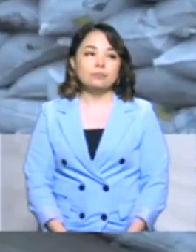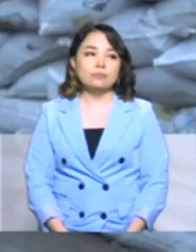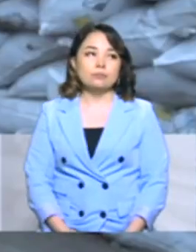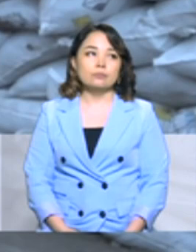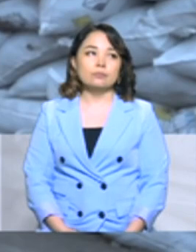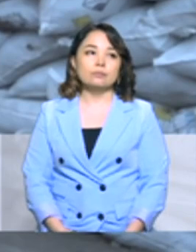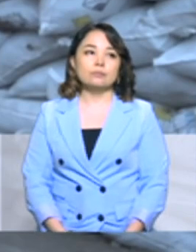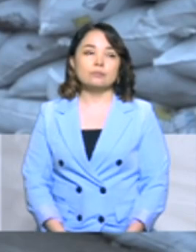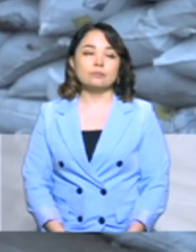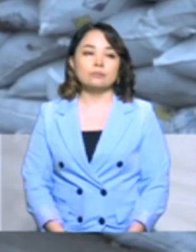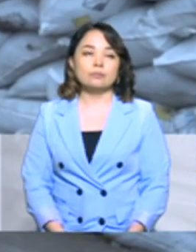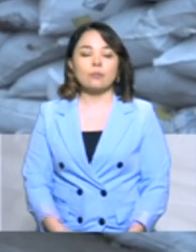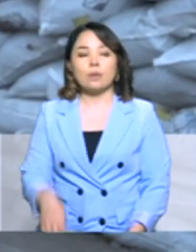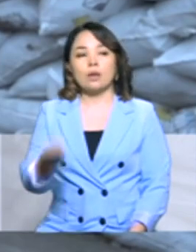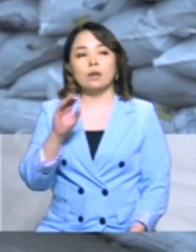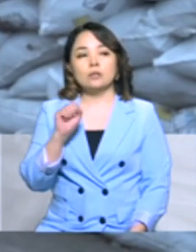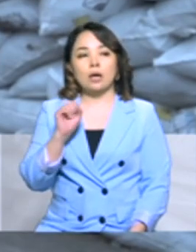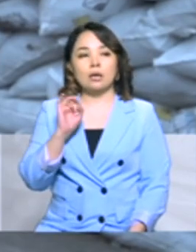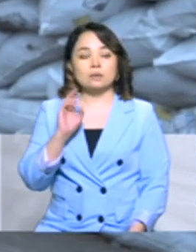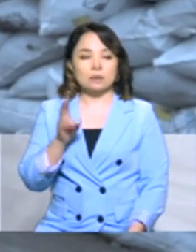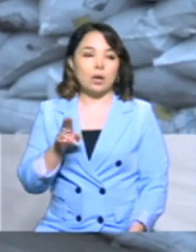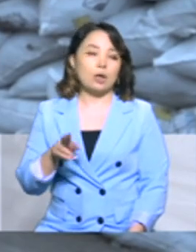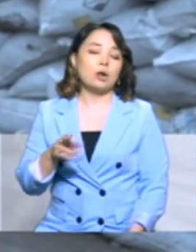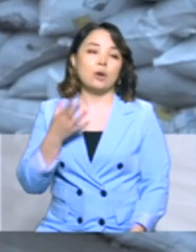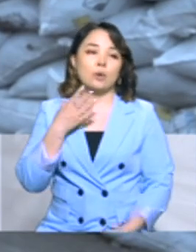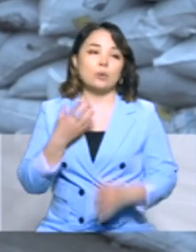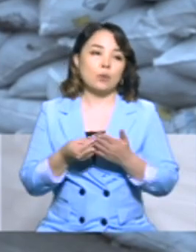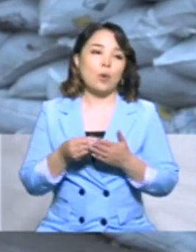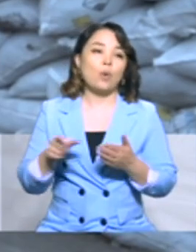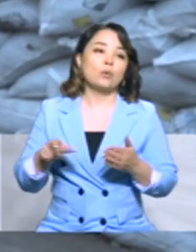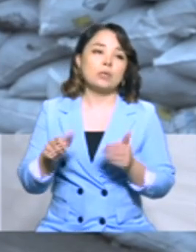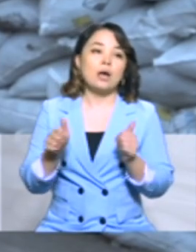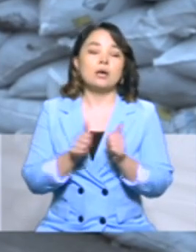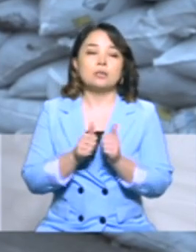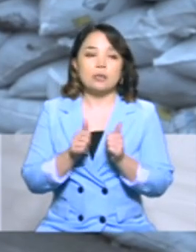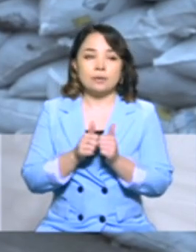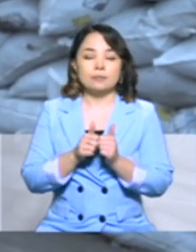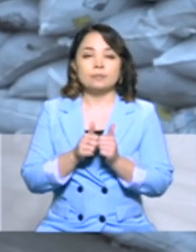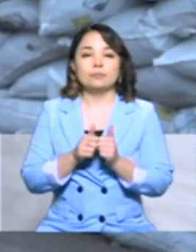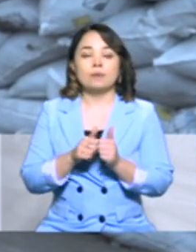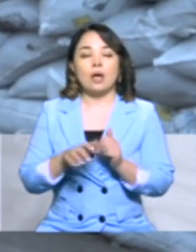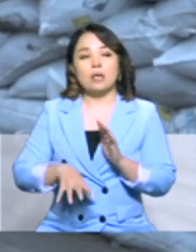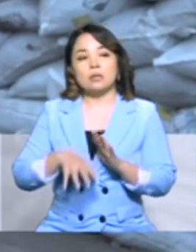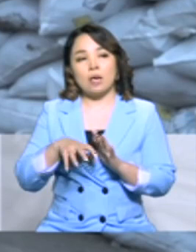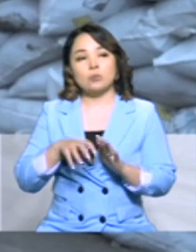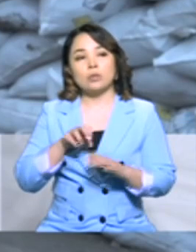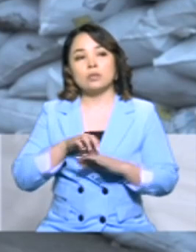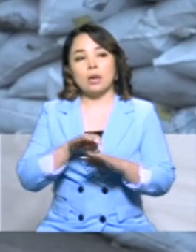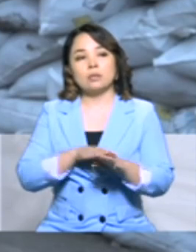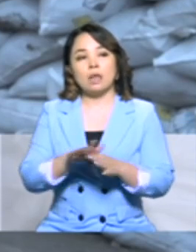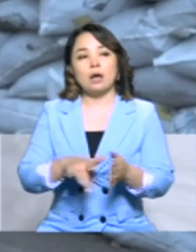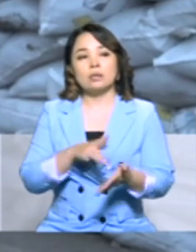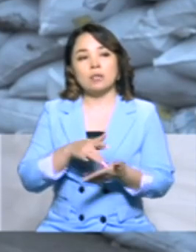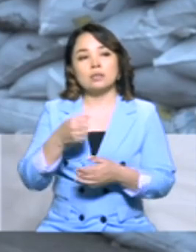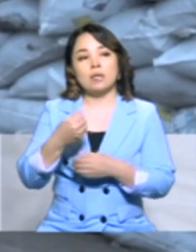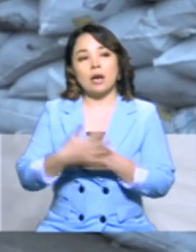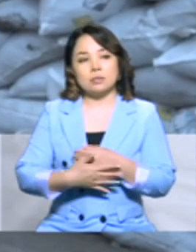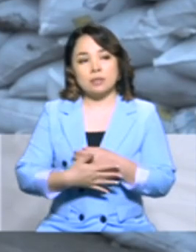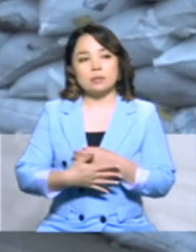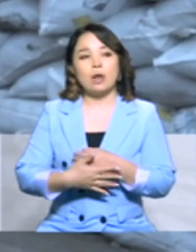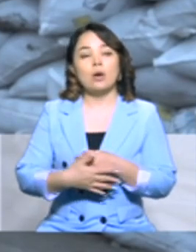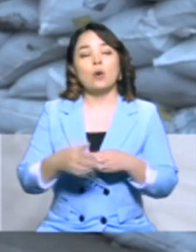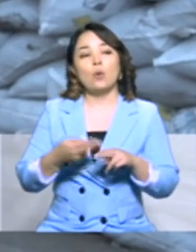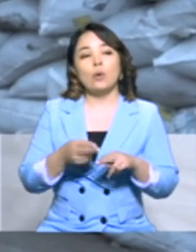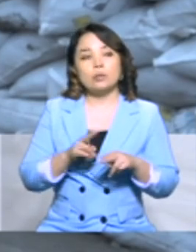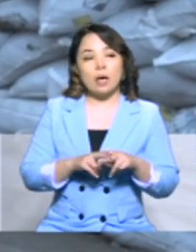акционерлік қоғамының жайық өзені жағалауында орналасқан біздің насостық қалаға су беретін станциямыз.